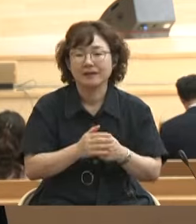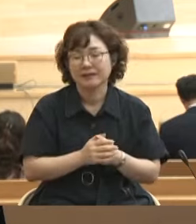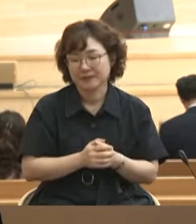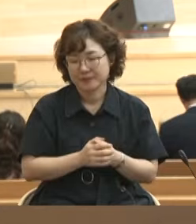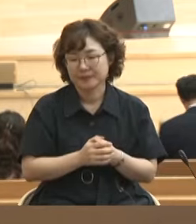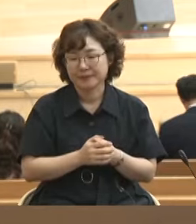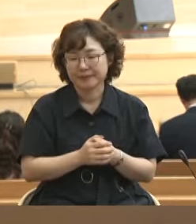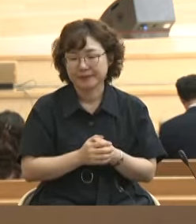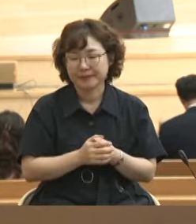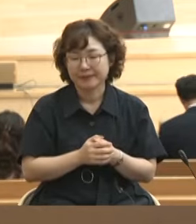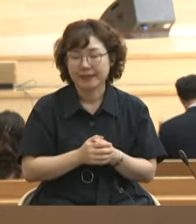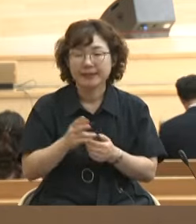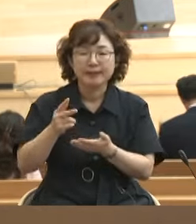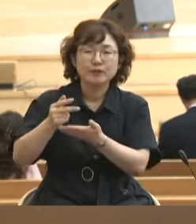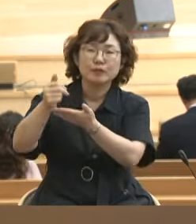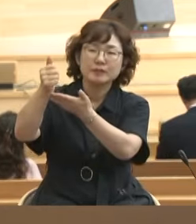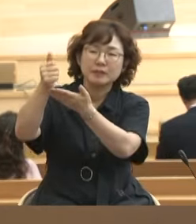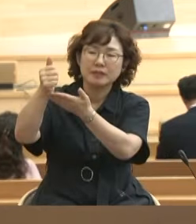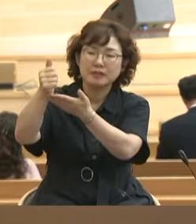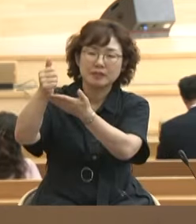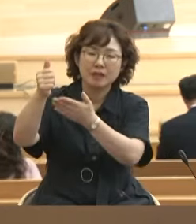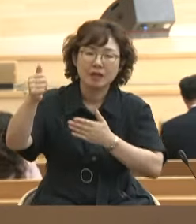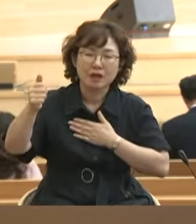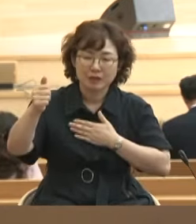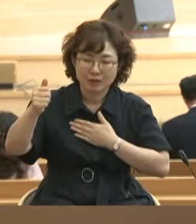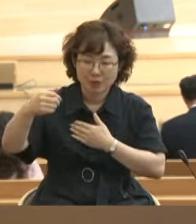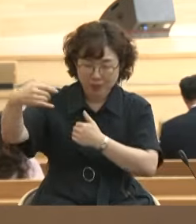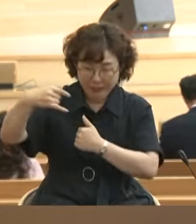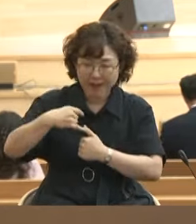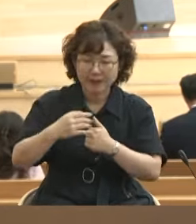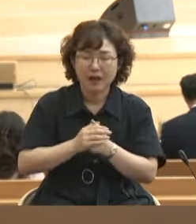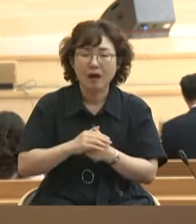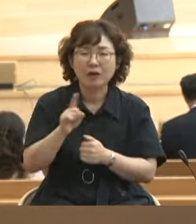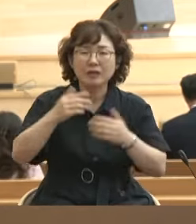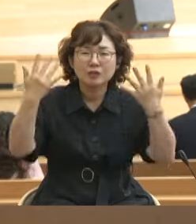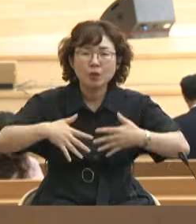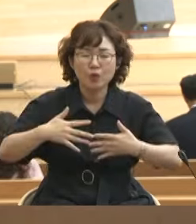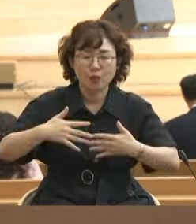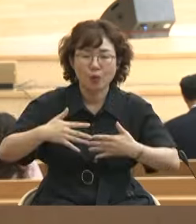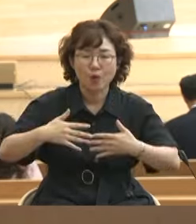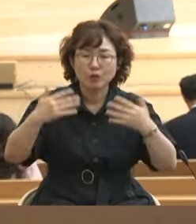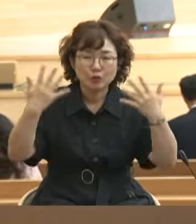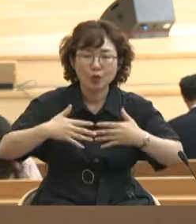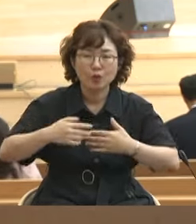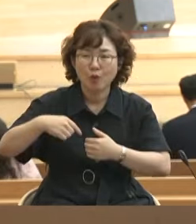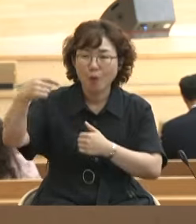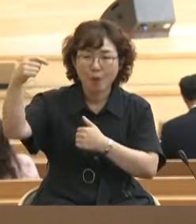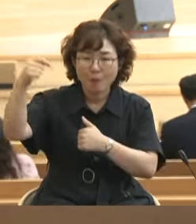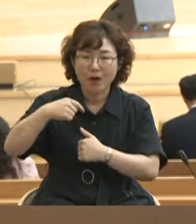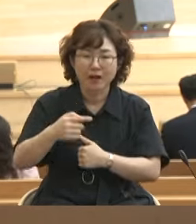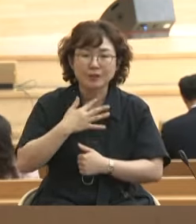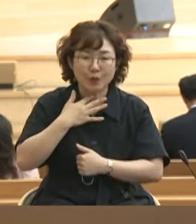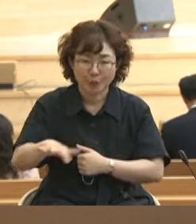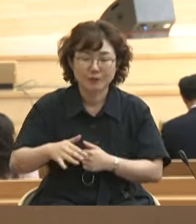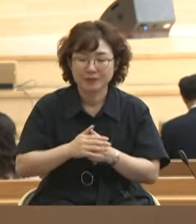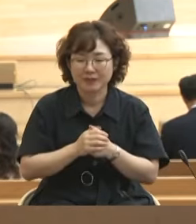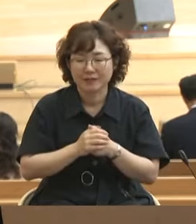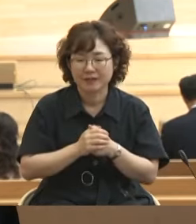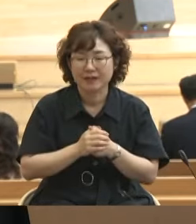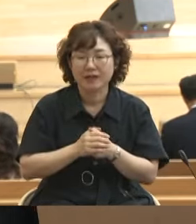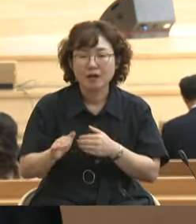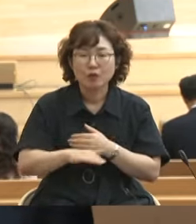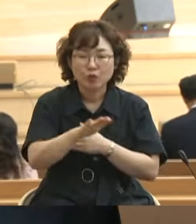아멘. 여러분 우리 주님은 우리에게 어떤 조건도 요구하지 않는 줄 믿습니다. 아멘.